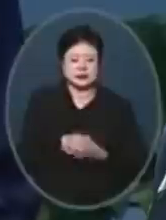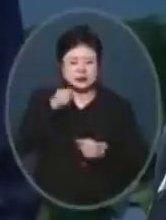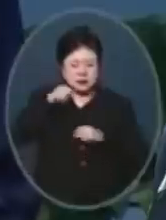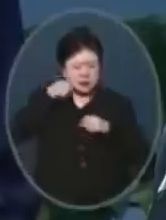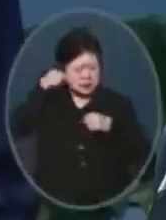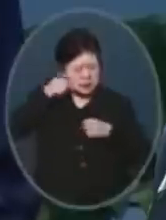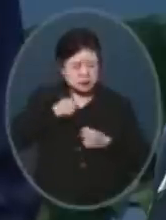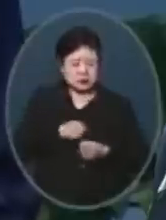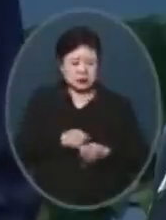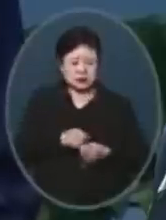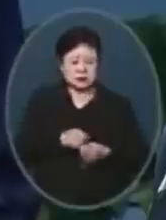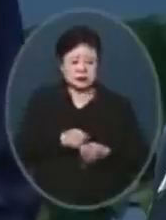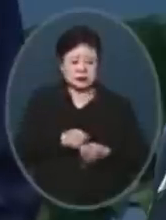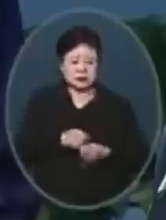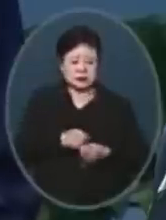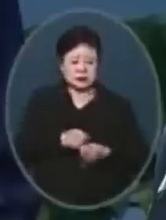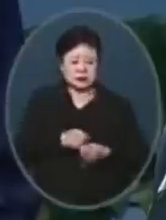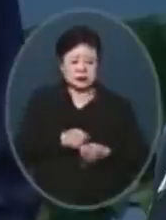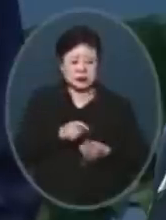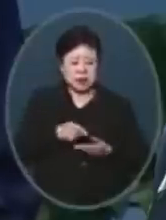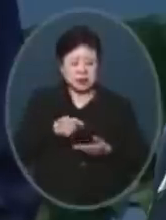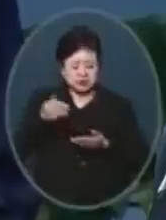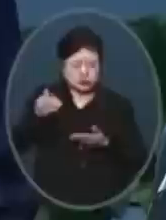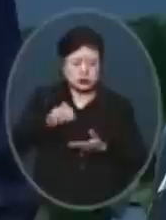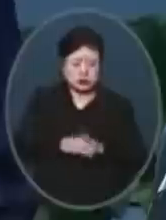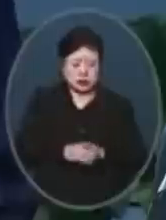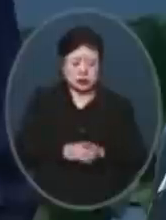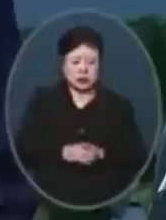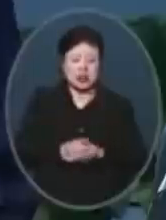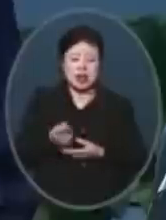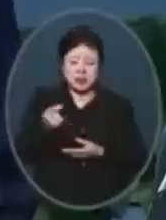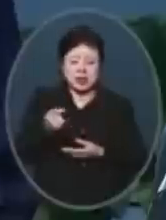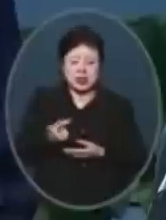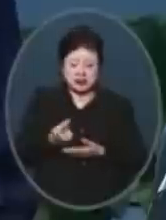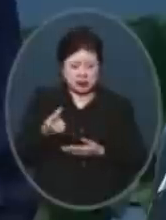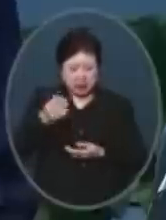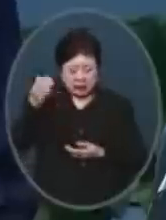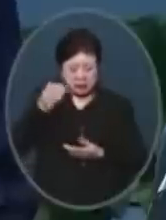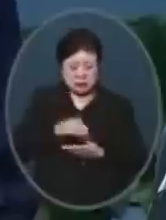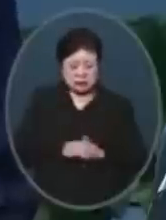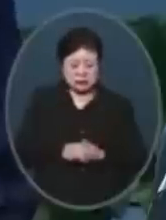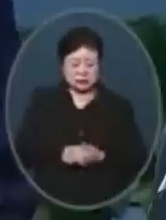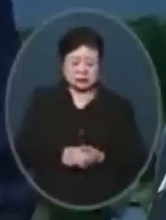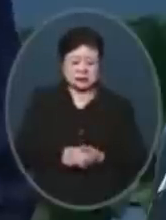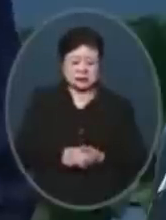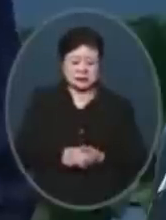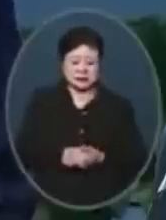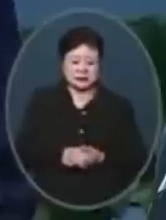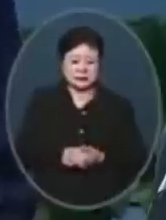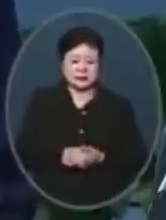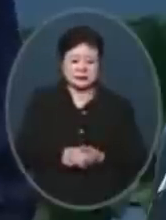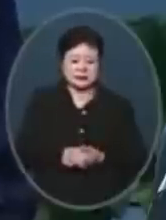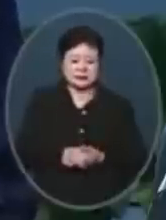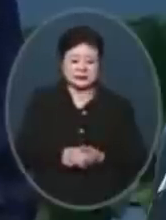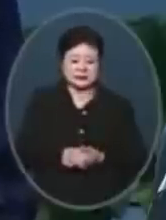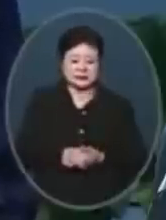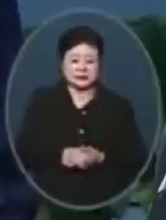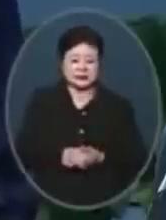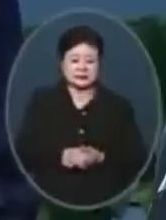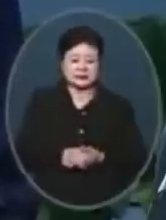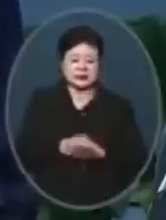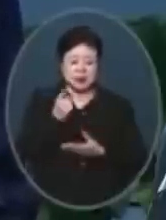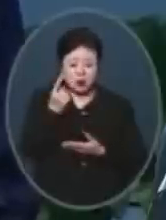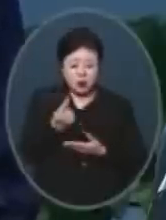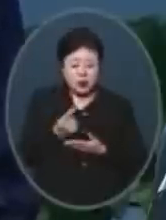짐승으로 보상을 하고 은과 금으로 보상할 테니까 빨리 떠나라. 그래 올